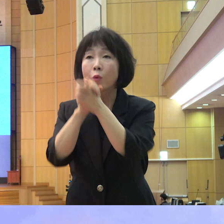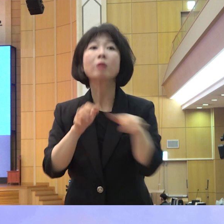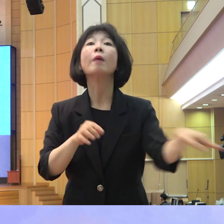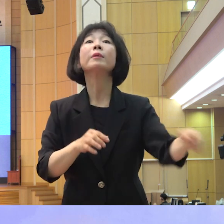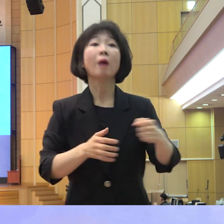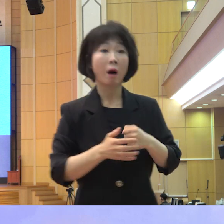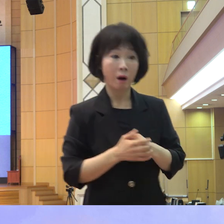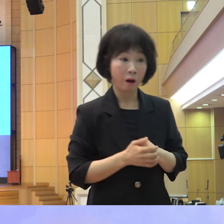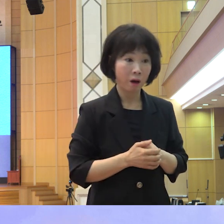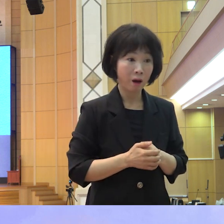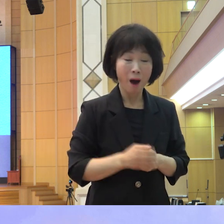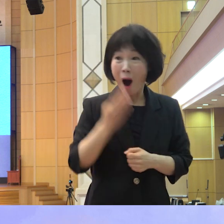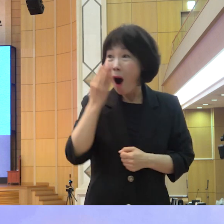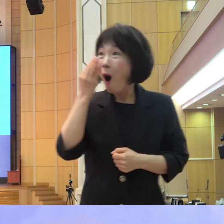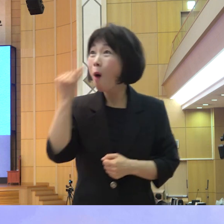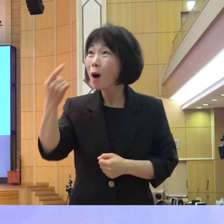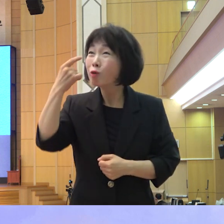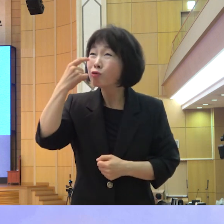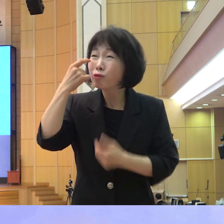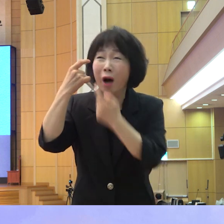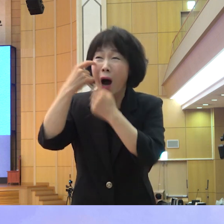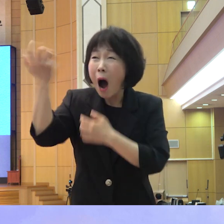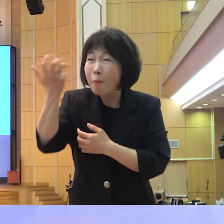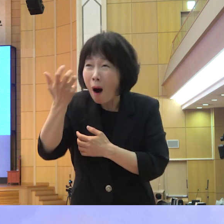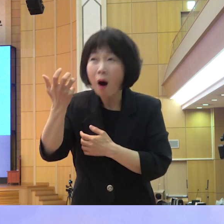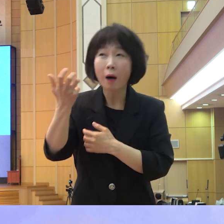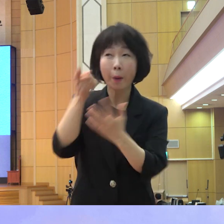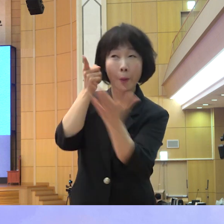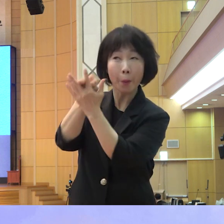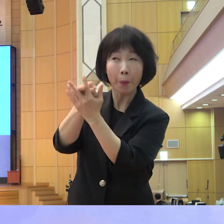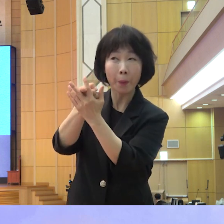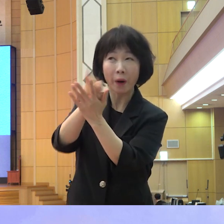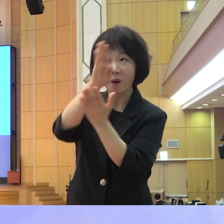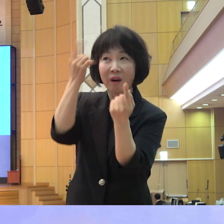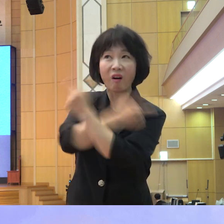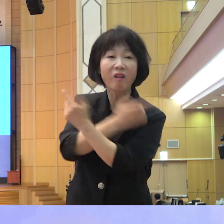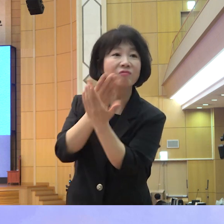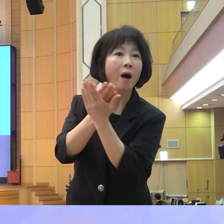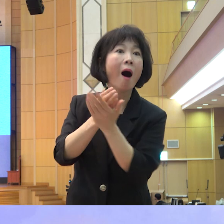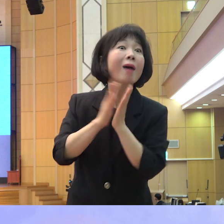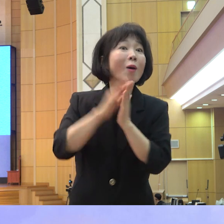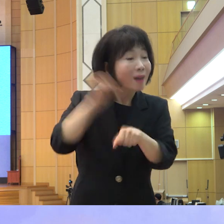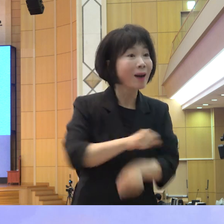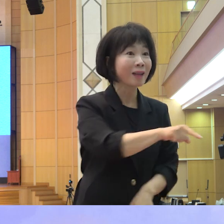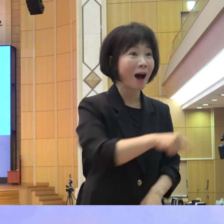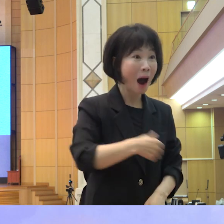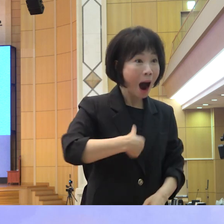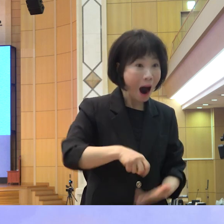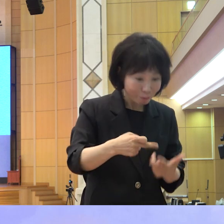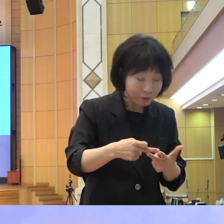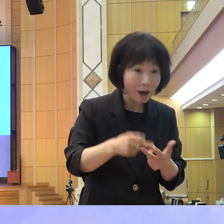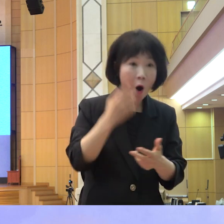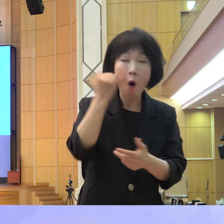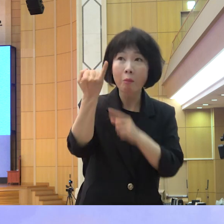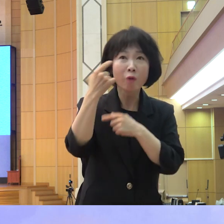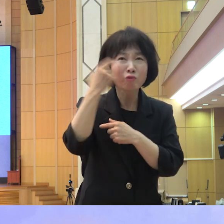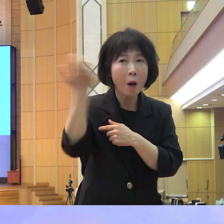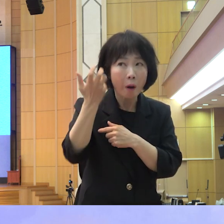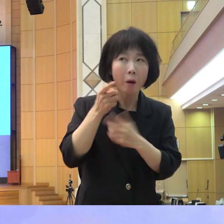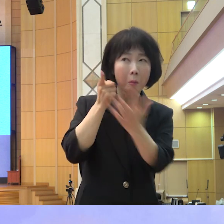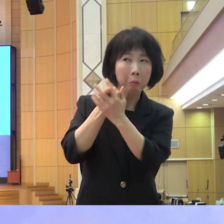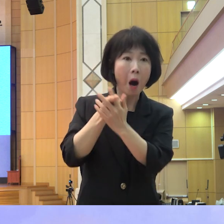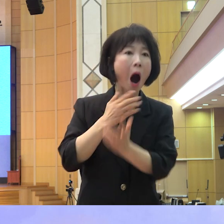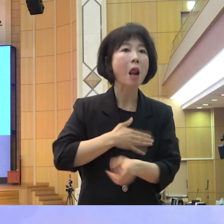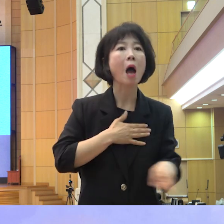심지어 엄마가 건조한 것까지 엄마의 피부가 건조한 것까지 또 이렇게 신경을 써서 그렇게